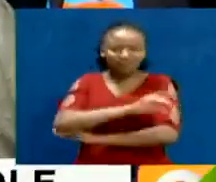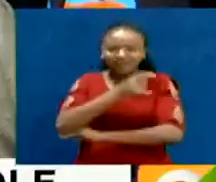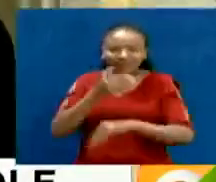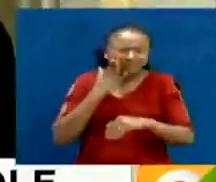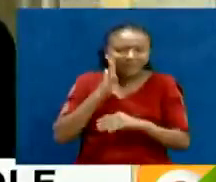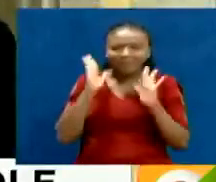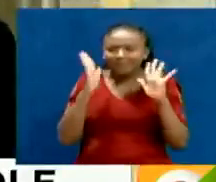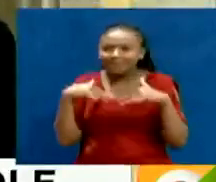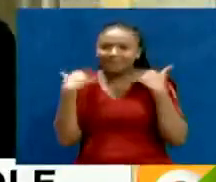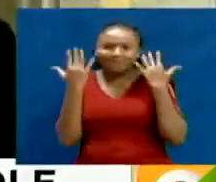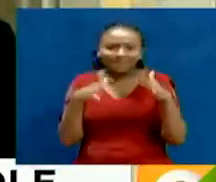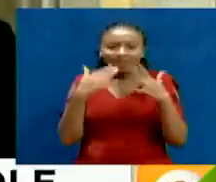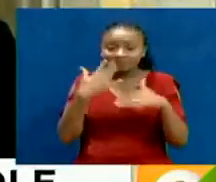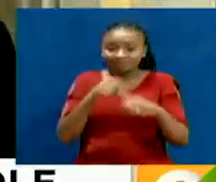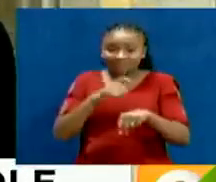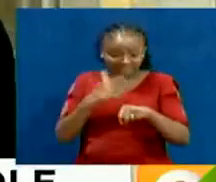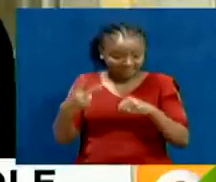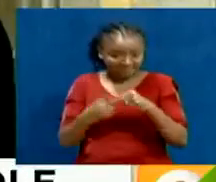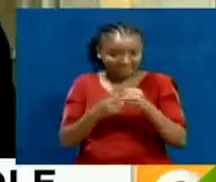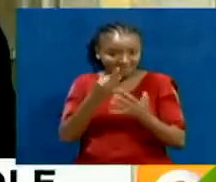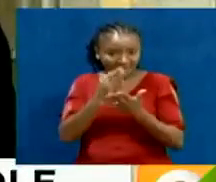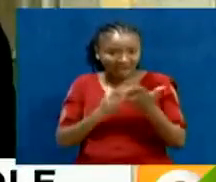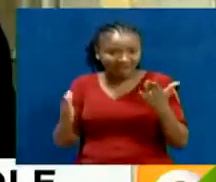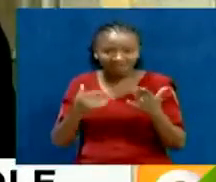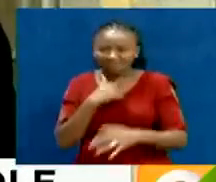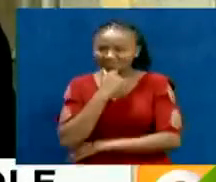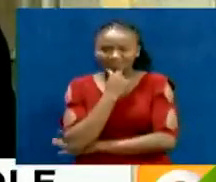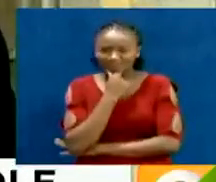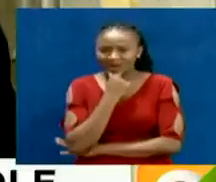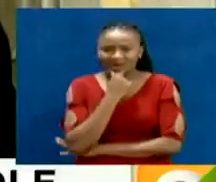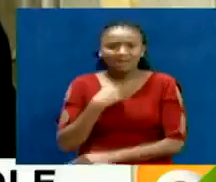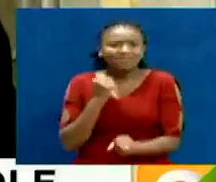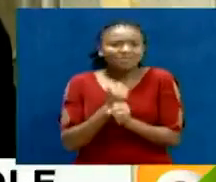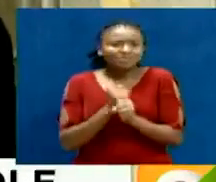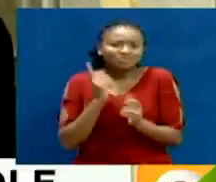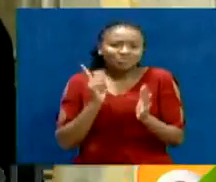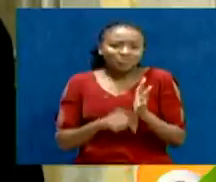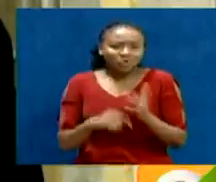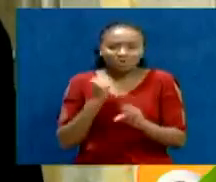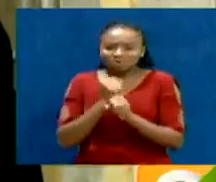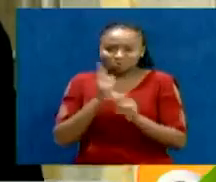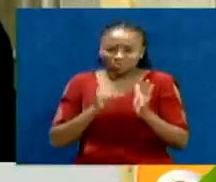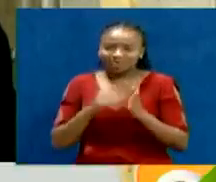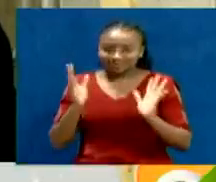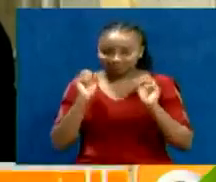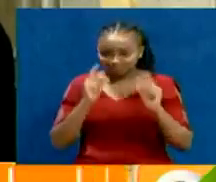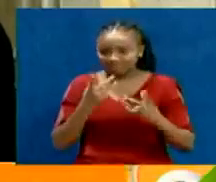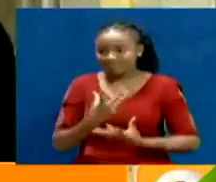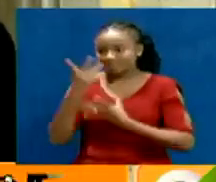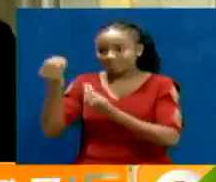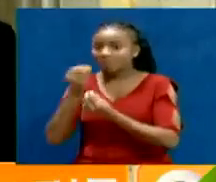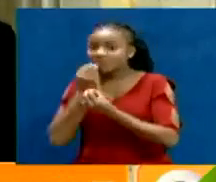mama mzazi. Kufika kitu sasa saa moja na nusu nikashindwa. Nikasema, aiwe, nitafanya nini? Kitu ikaniambia niende ni